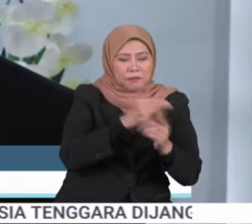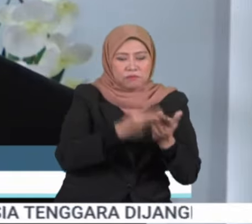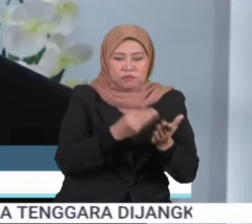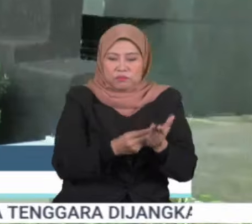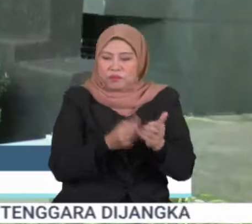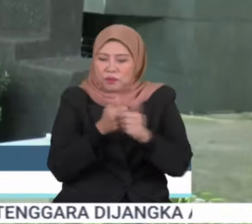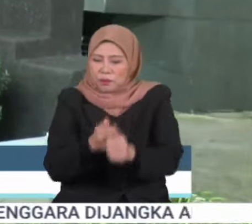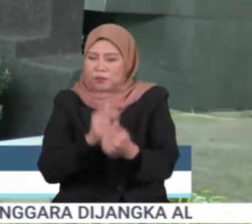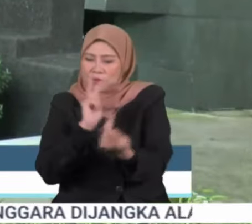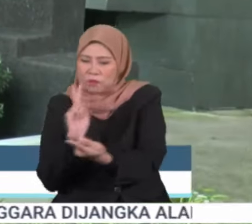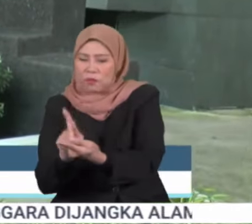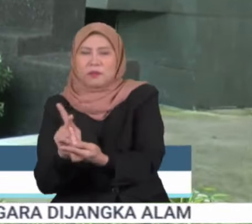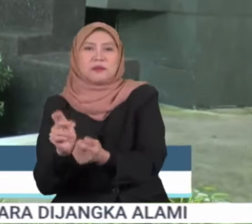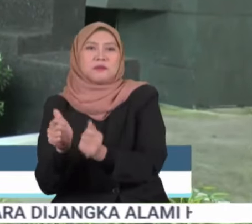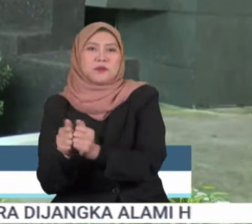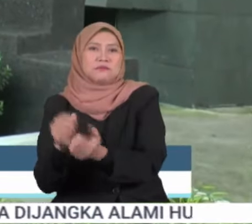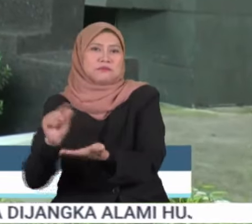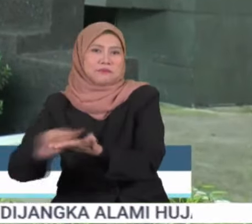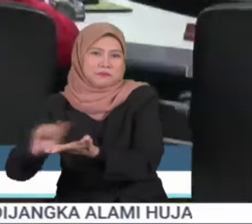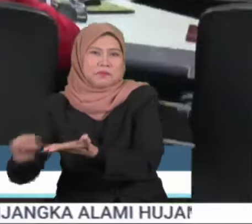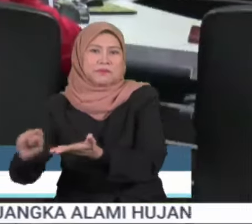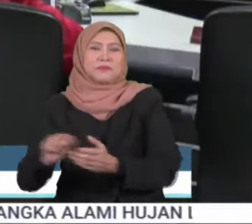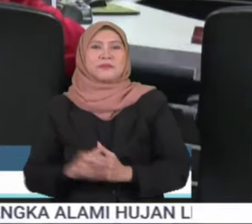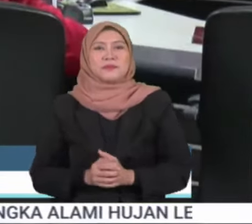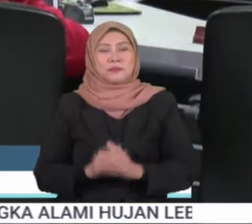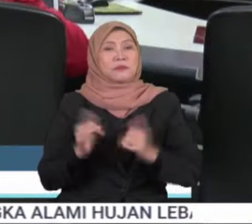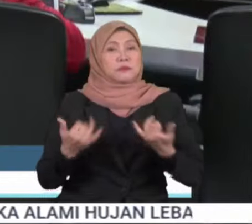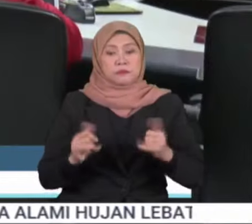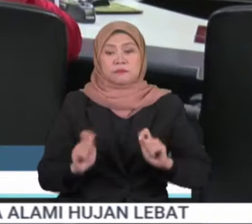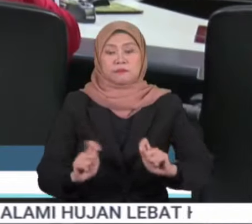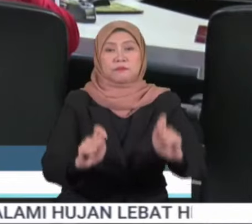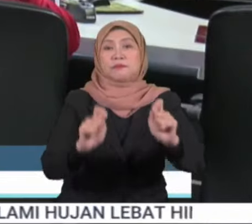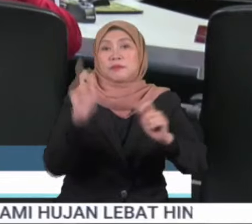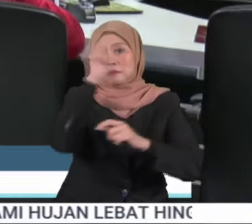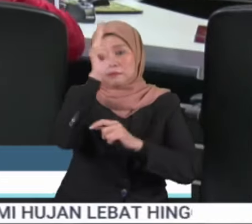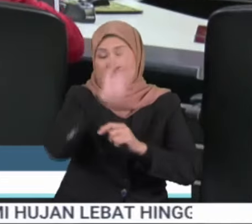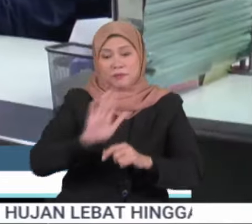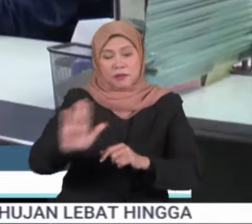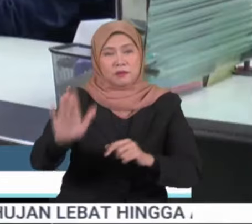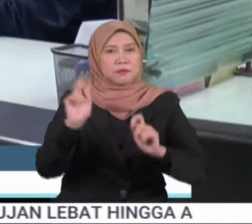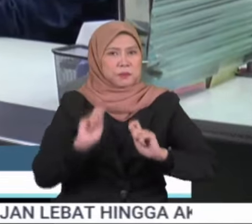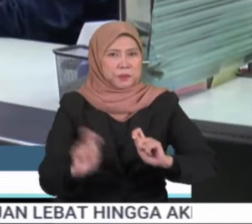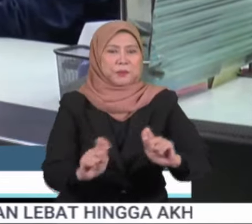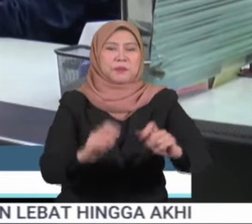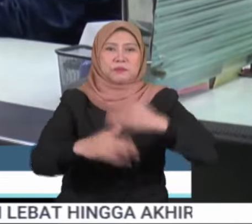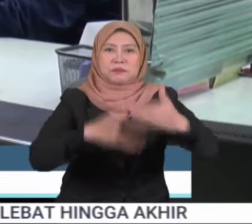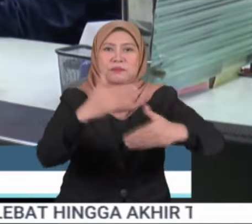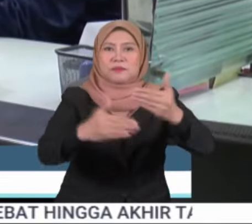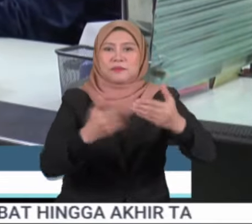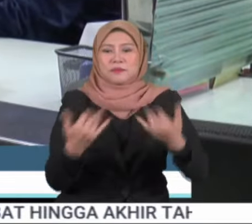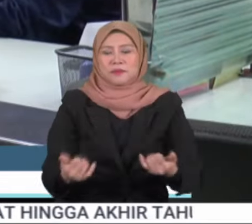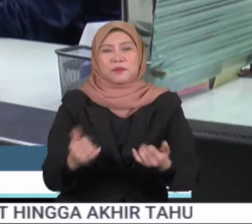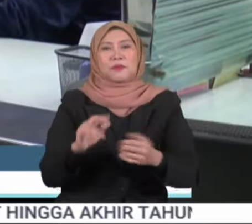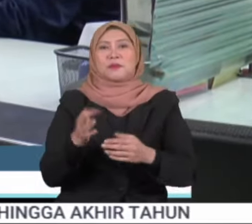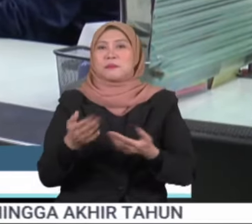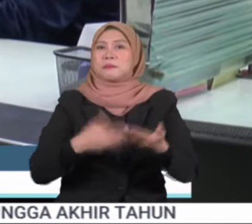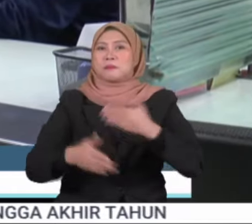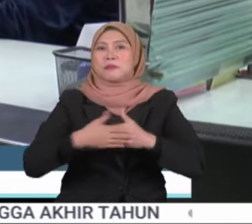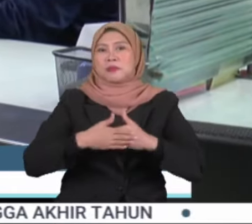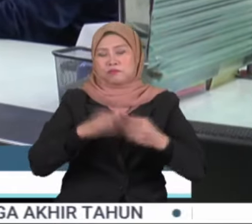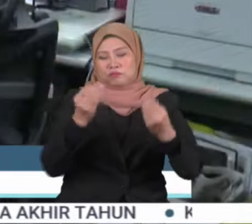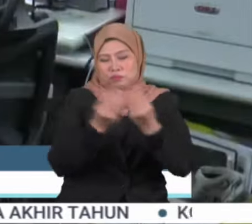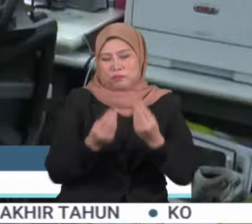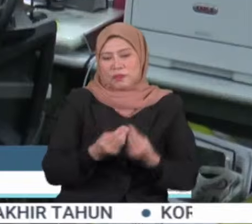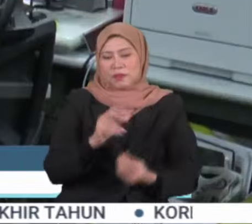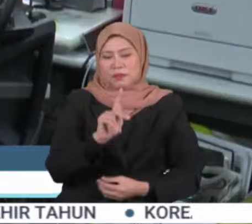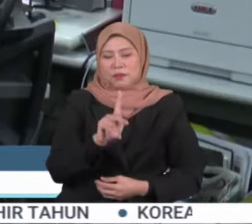mereka. Kerajaan Madani turut mengambil tindakan proaktif dengan penstrukturan semula KWSP bagi